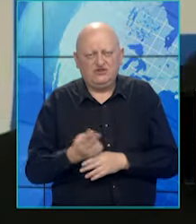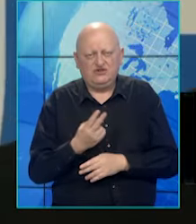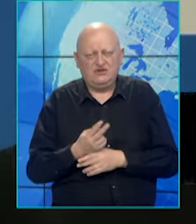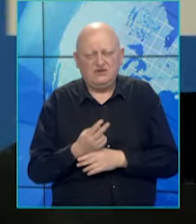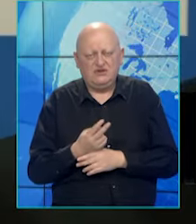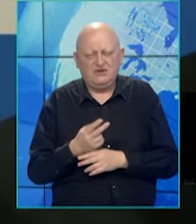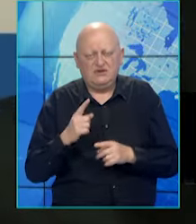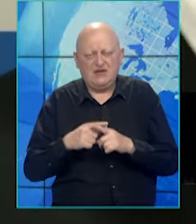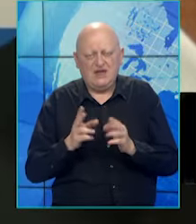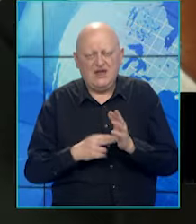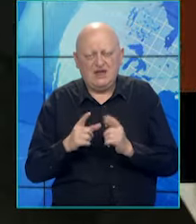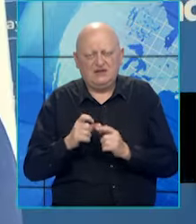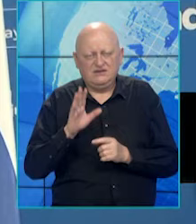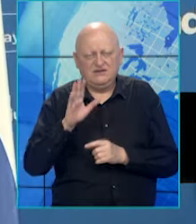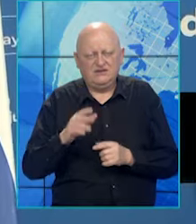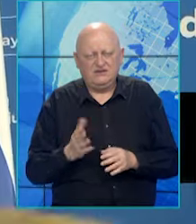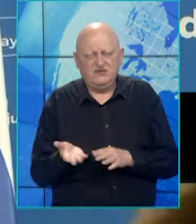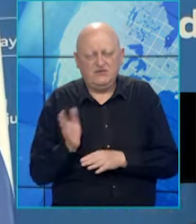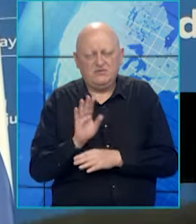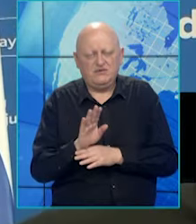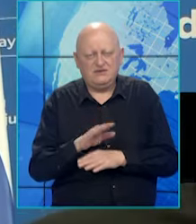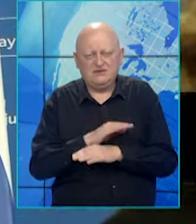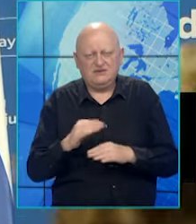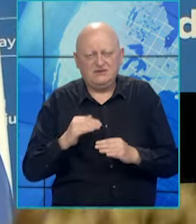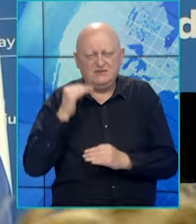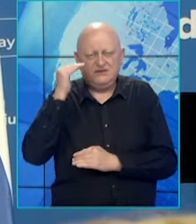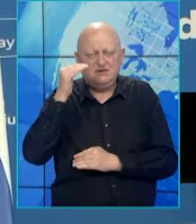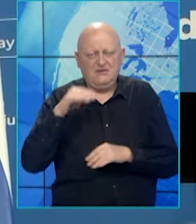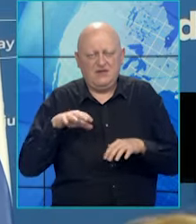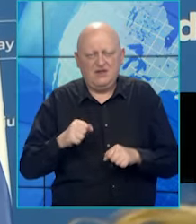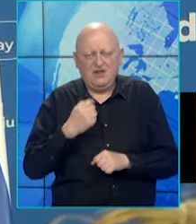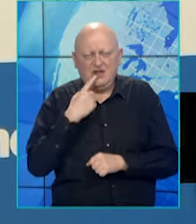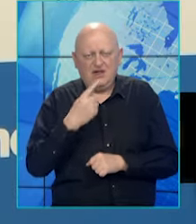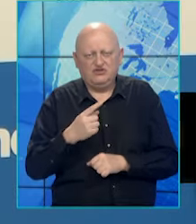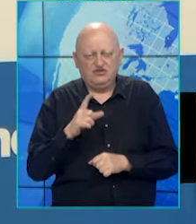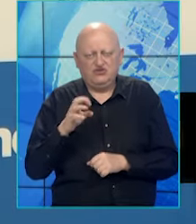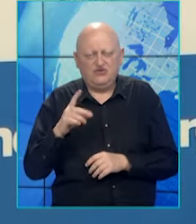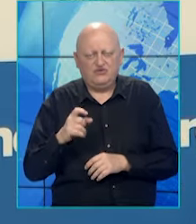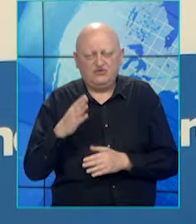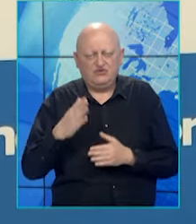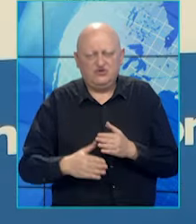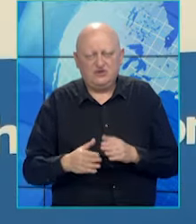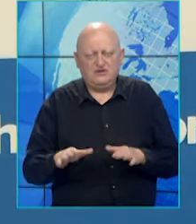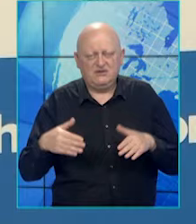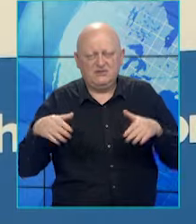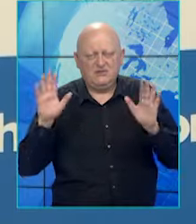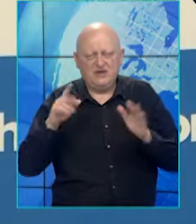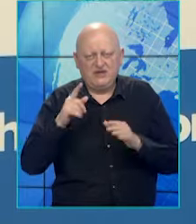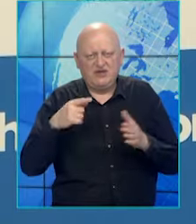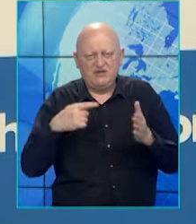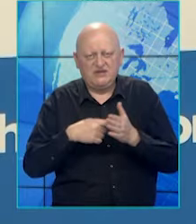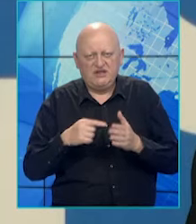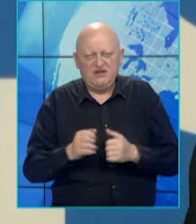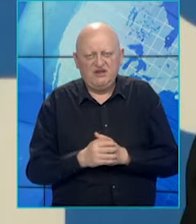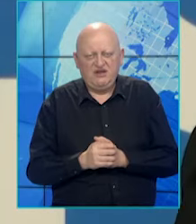zemlje. HNS i njihovi predstavnici na svim razinama vlasti, kaže Čović, do kraja su predani tom